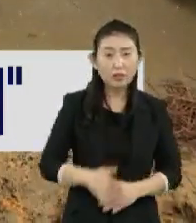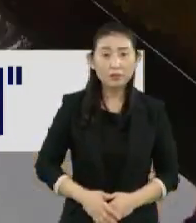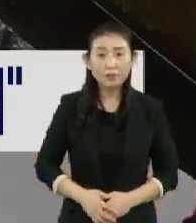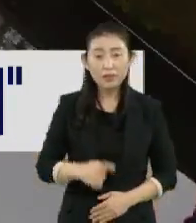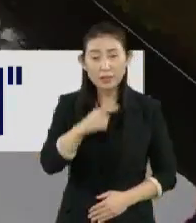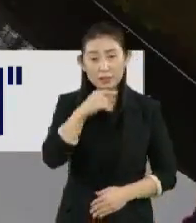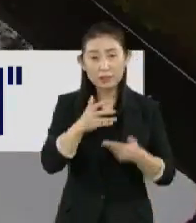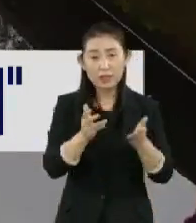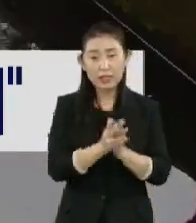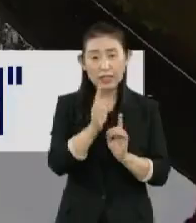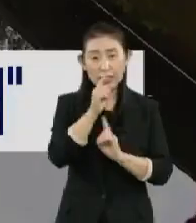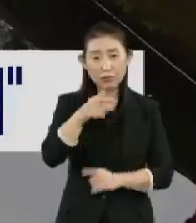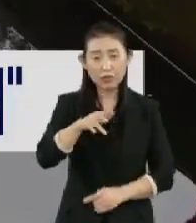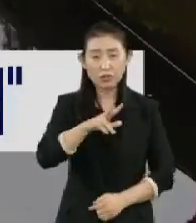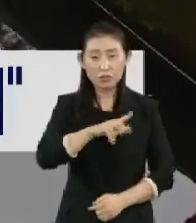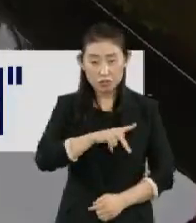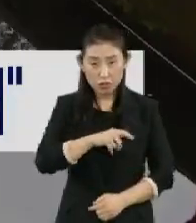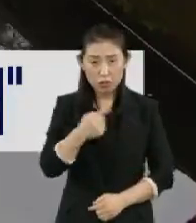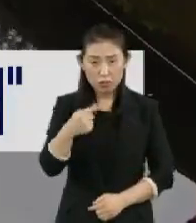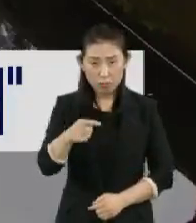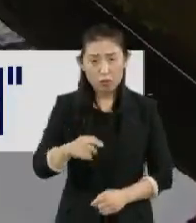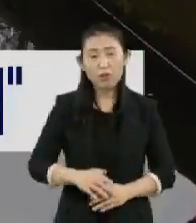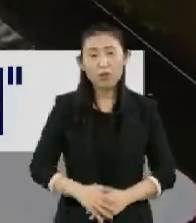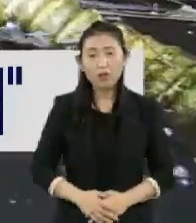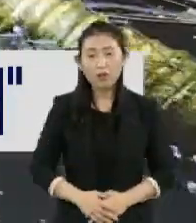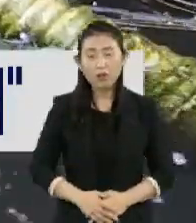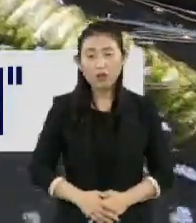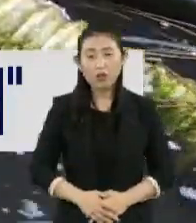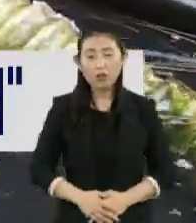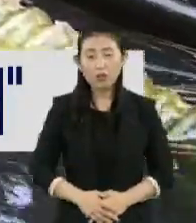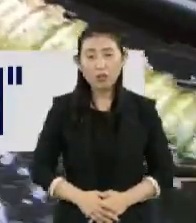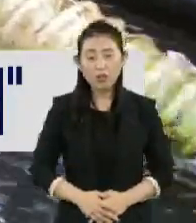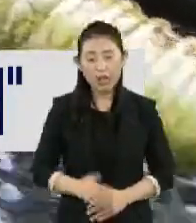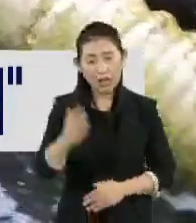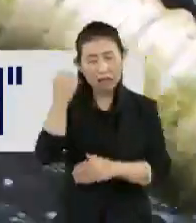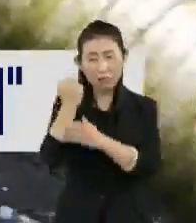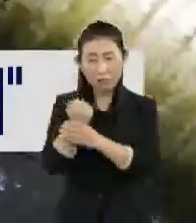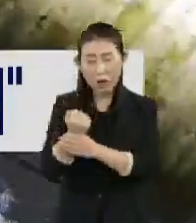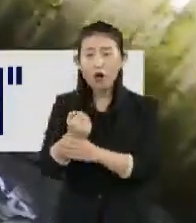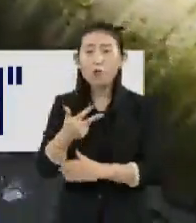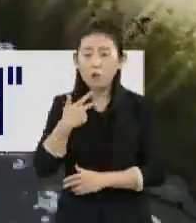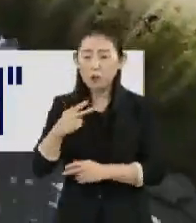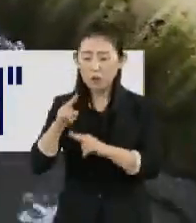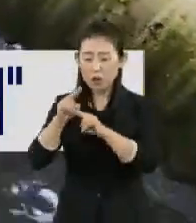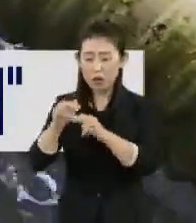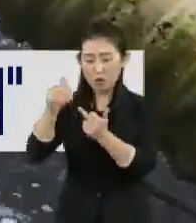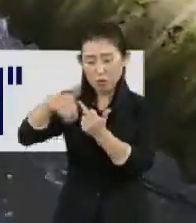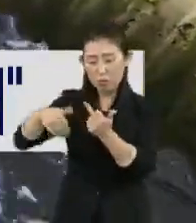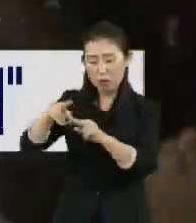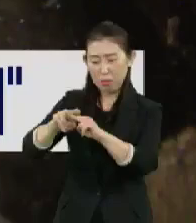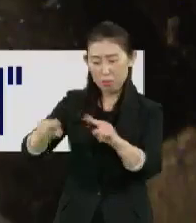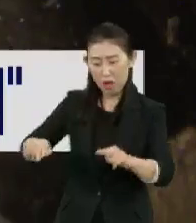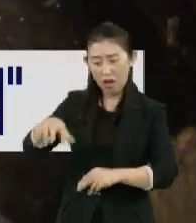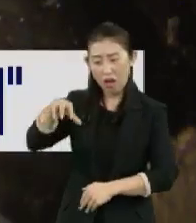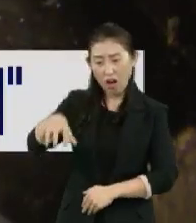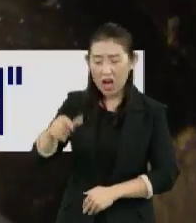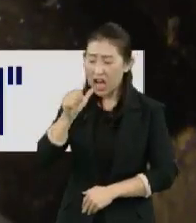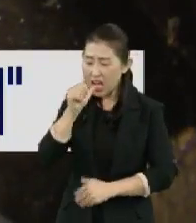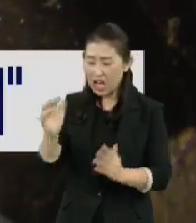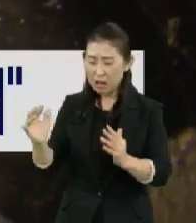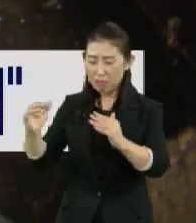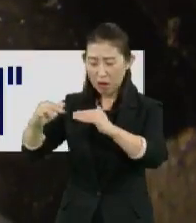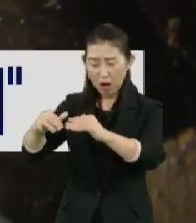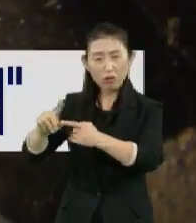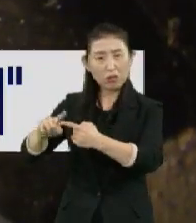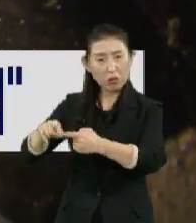국민의 이미 명수 2번은 충남도 국감에서 중부지역 최대 탄광이 어떤 보령 지역 태강 산에 있는 철거 되지